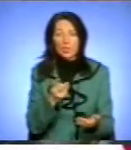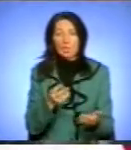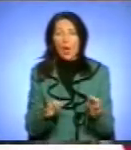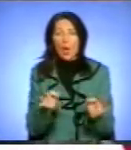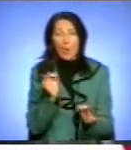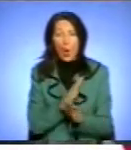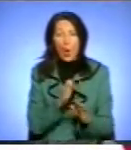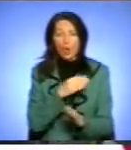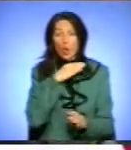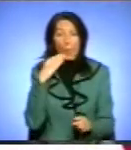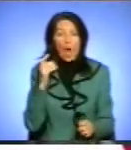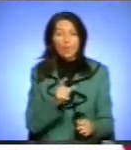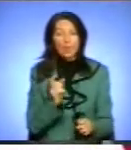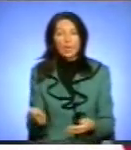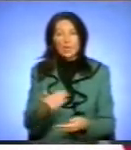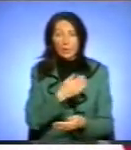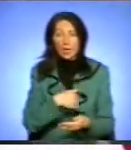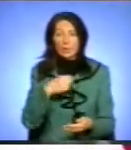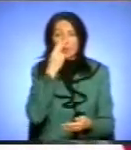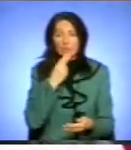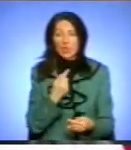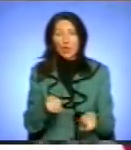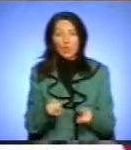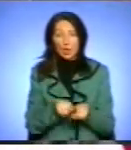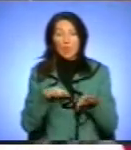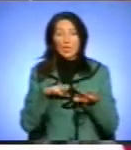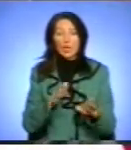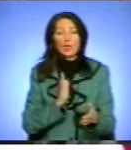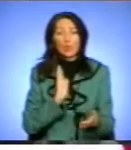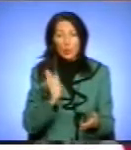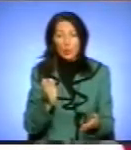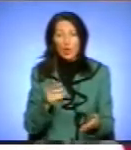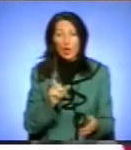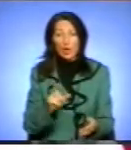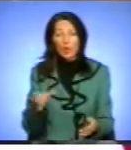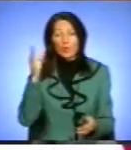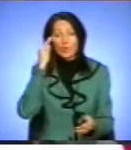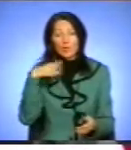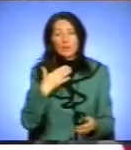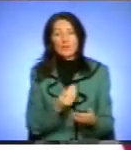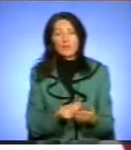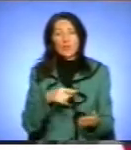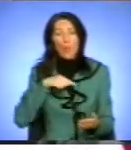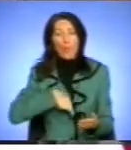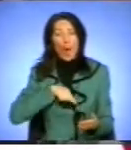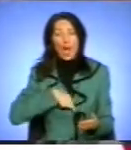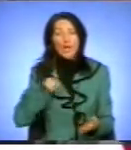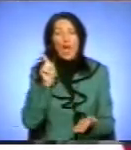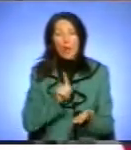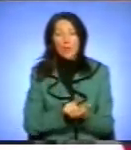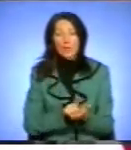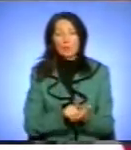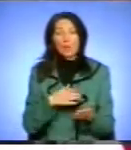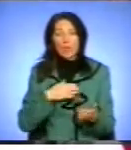тому що люди вже звикли, що такий захід має бути, і люди вважають за свій моральний обов'язок. Ми, сучасники,